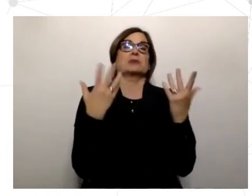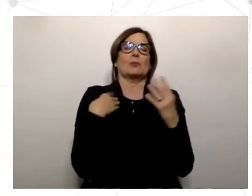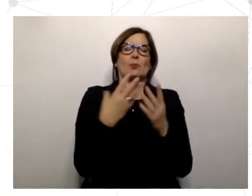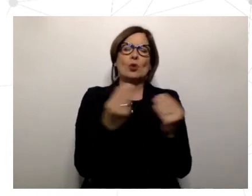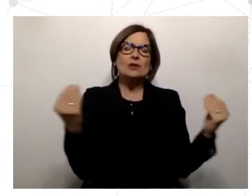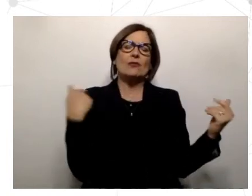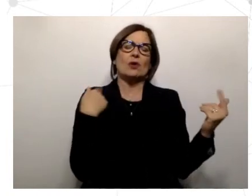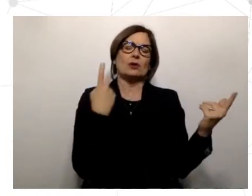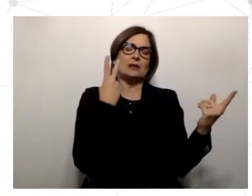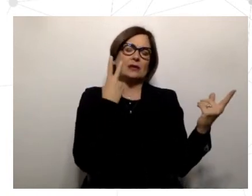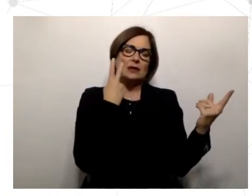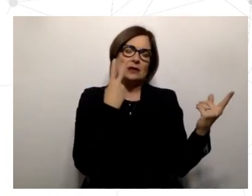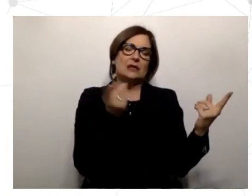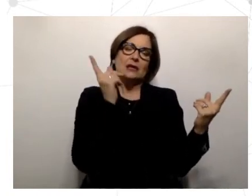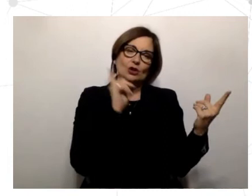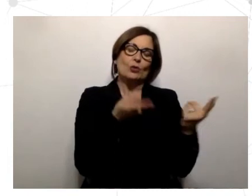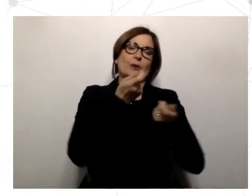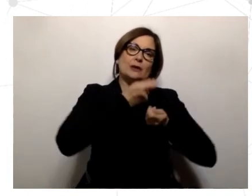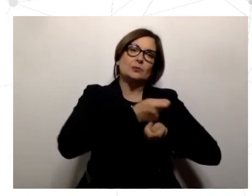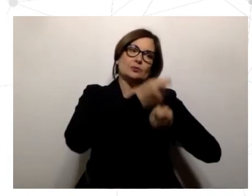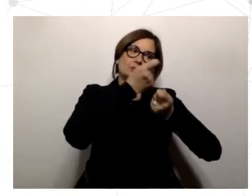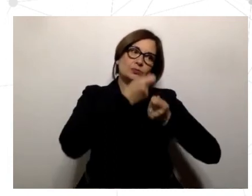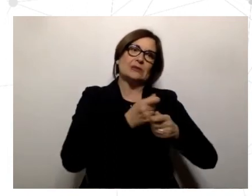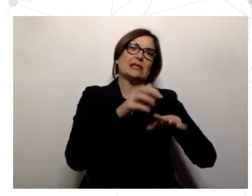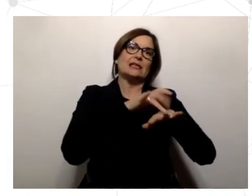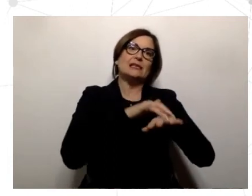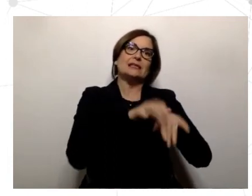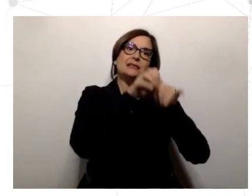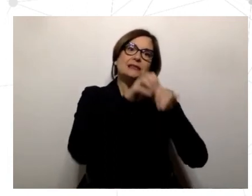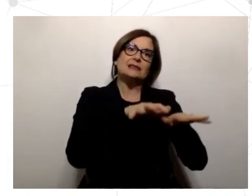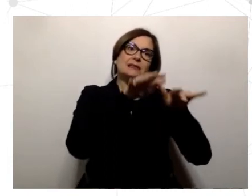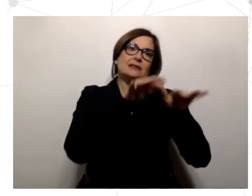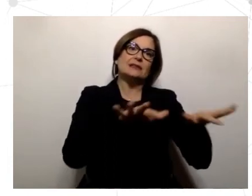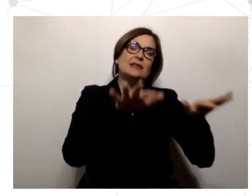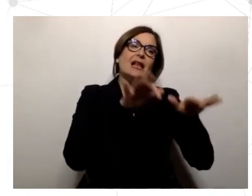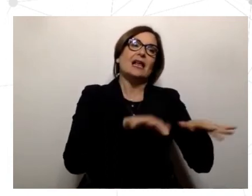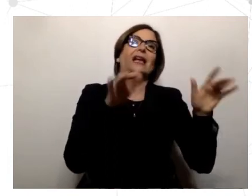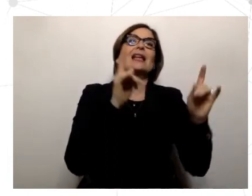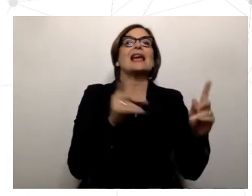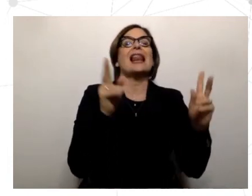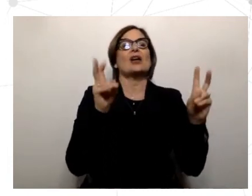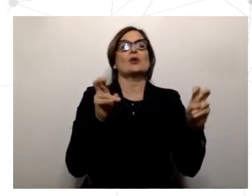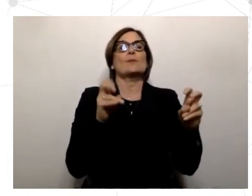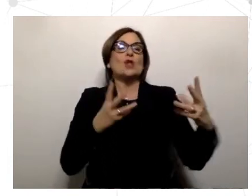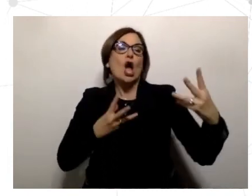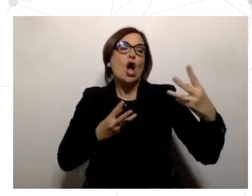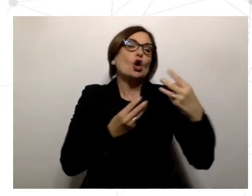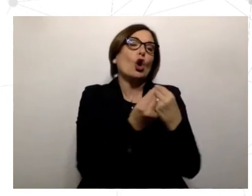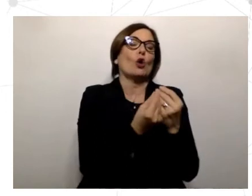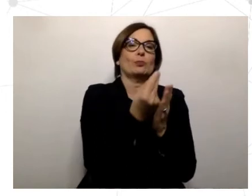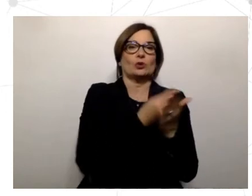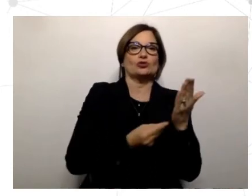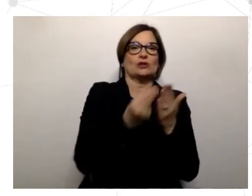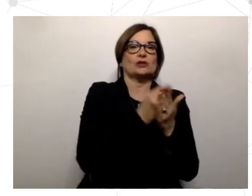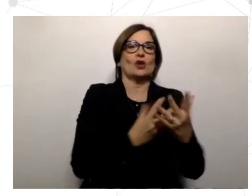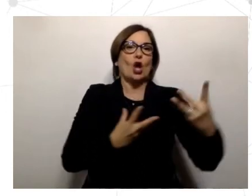a dover fare azioni di sensibilizzazione nel tema della coprogettazione, del co-design,